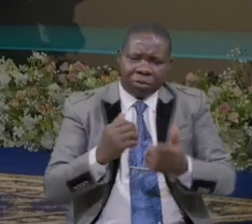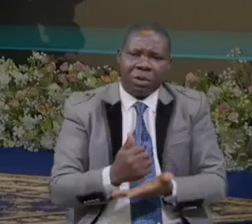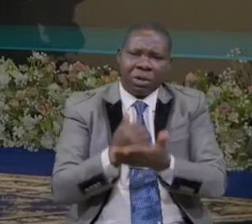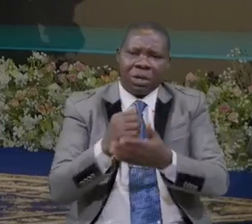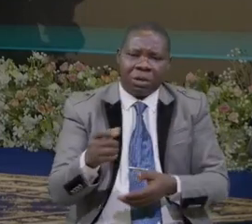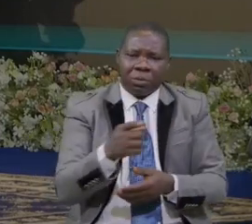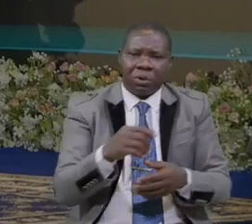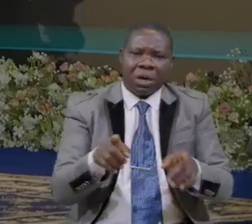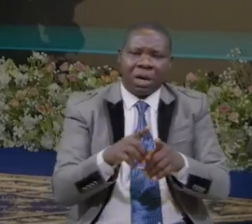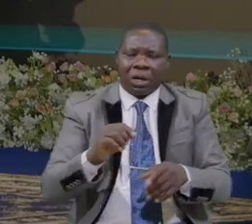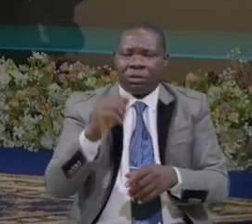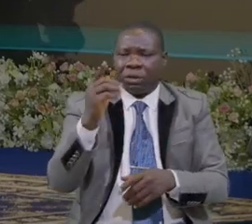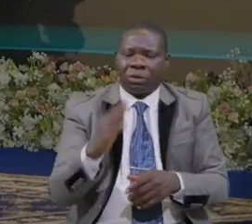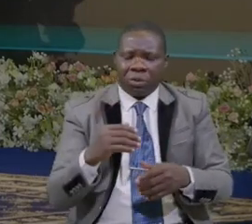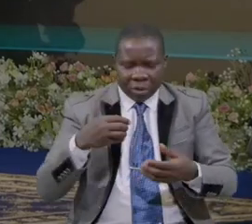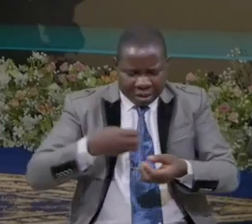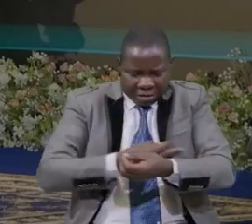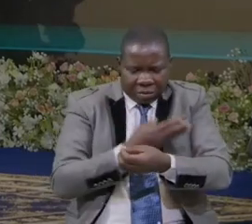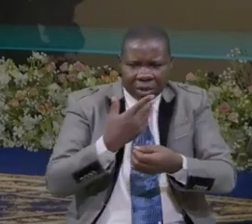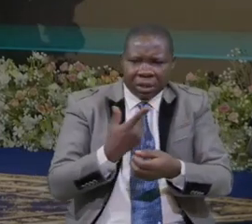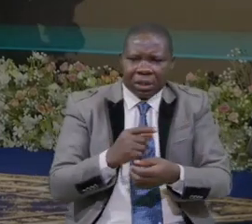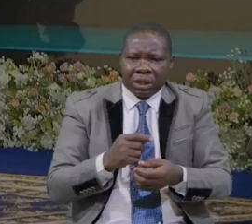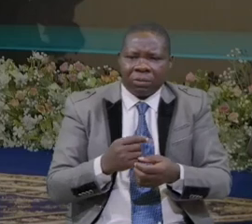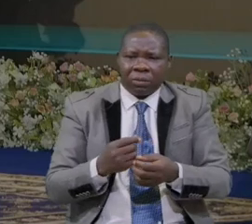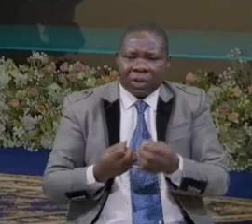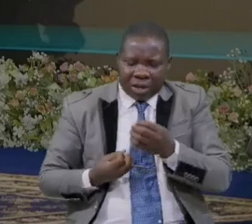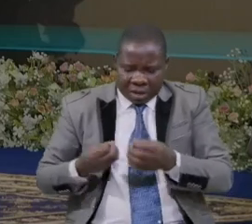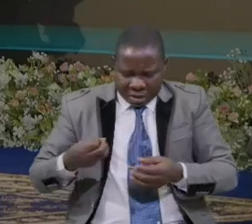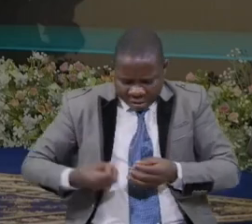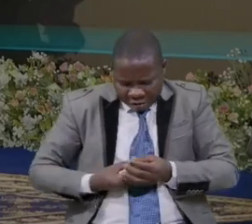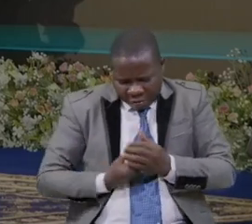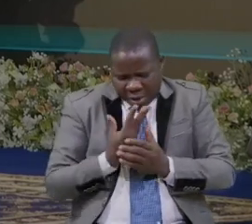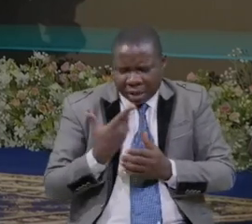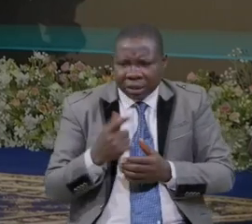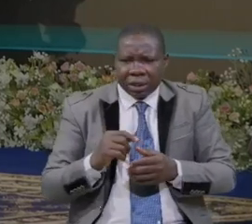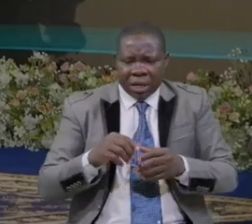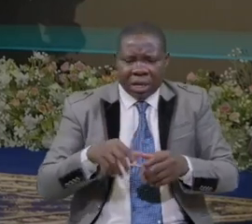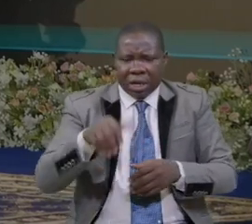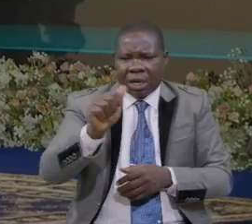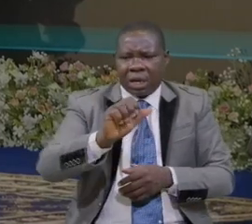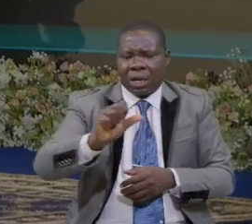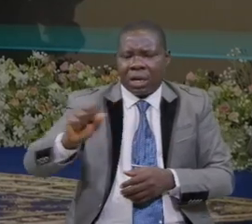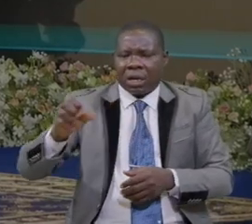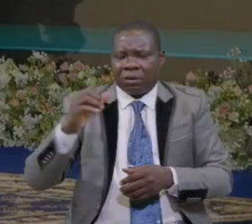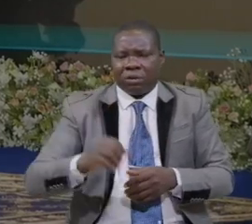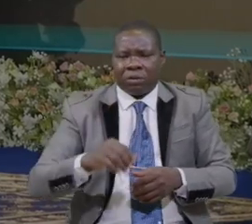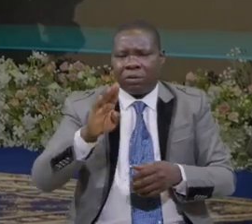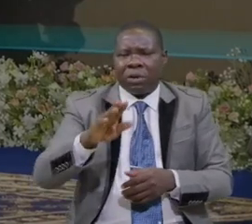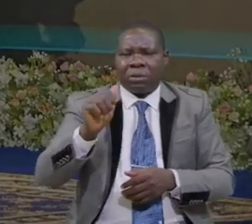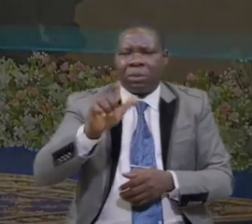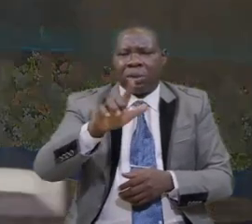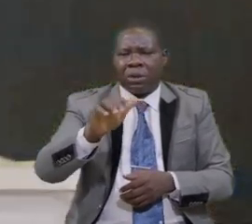inspiré l'ânesse de Baal, de Balaam, qui a ouvert les yeux de Balaam.